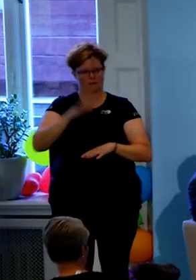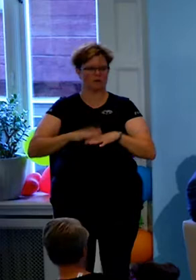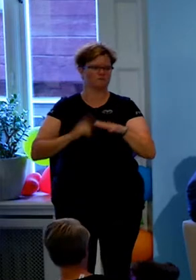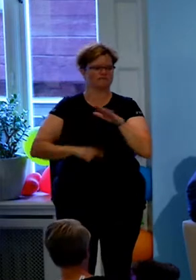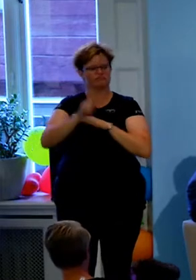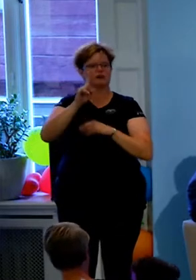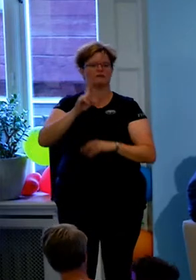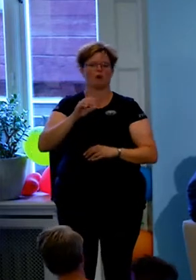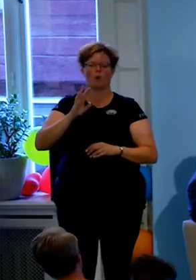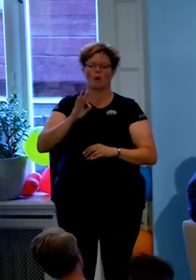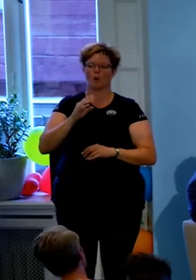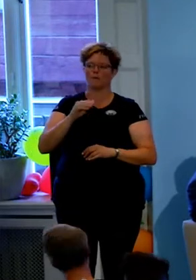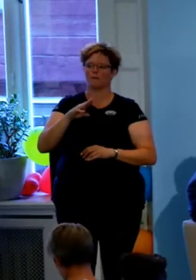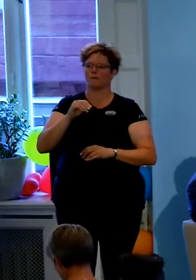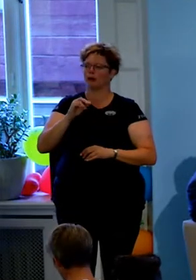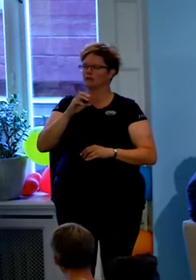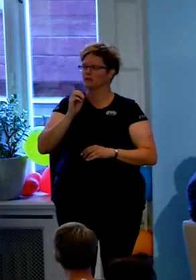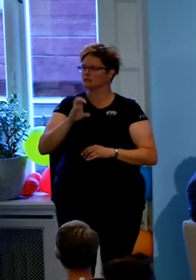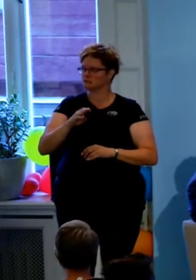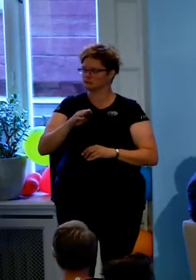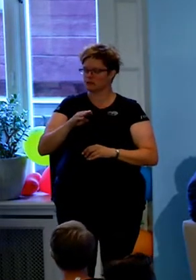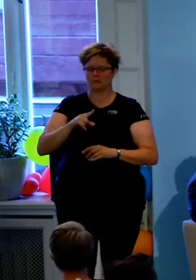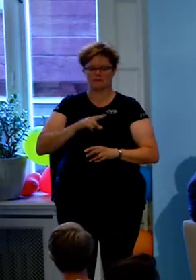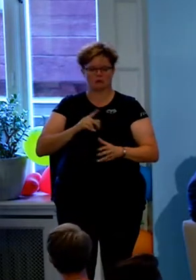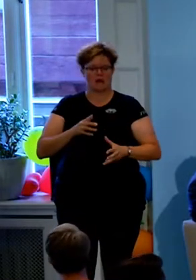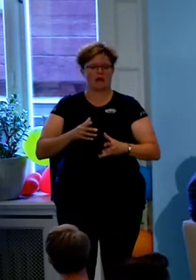att robotiseras och avvecklas, även